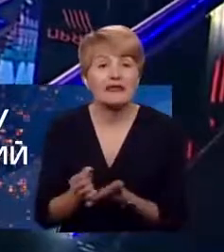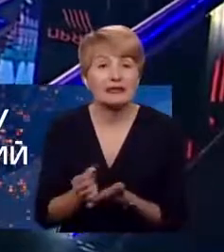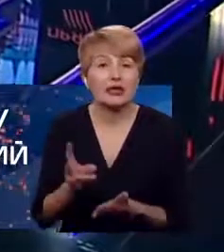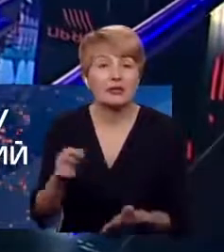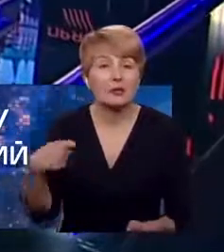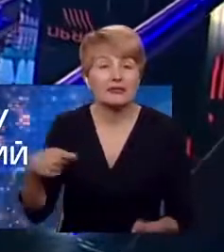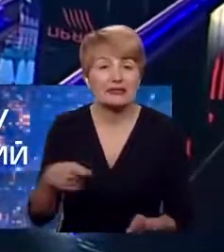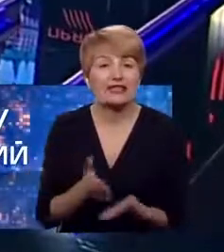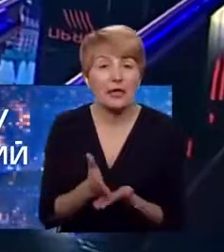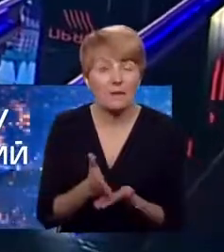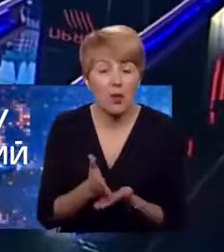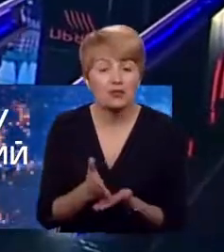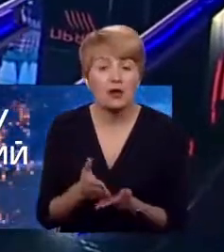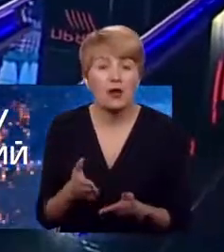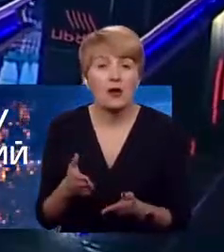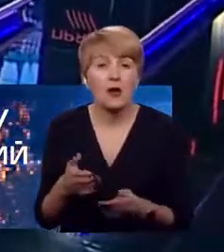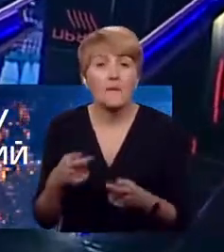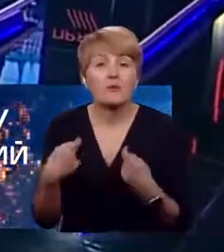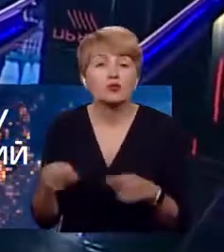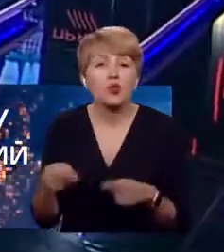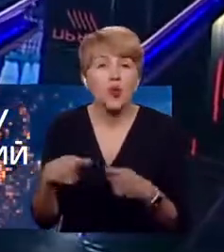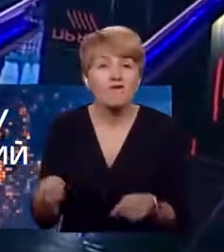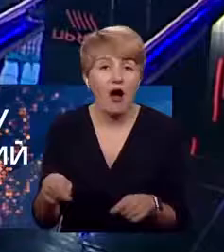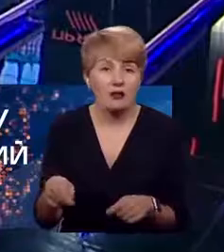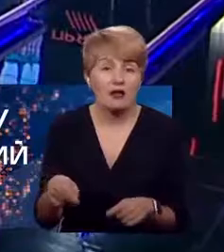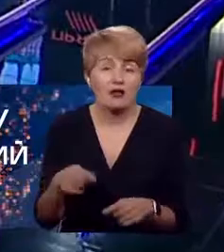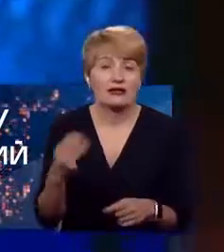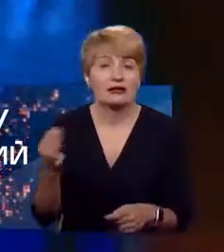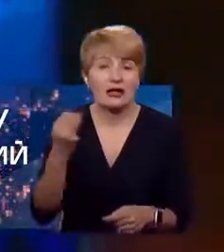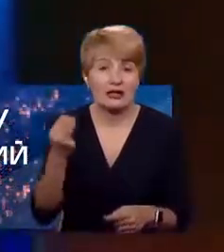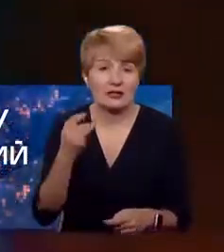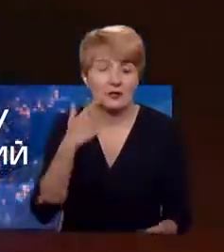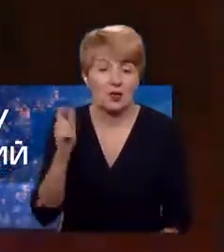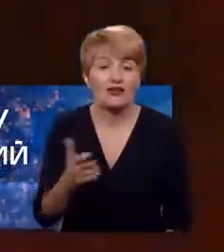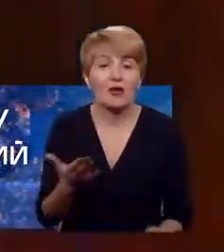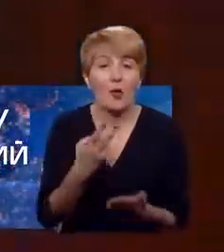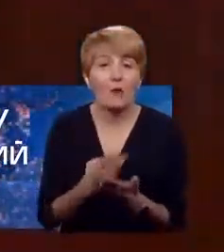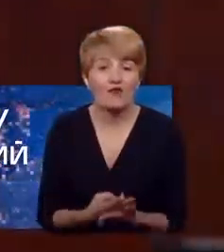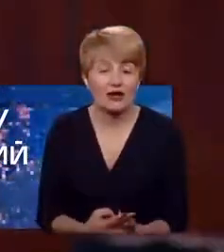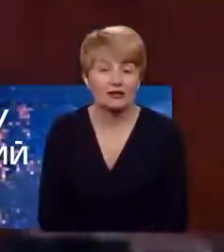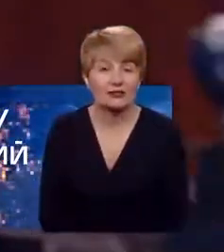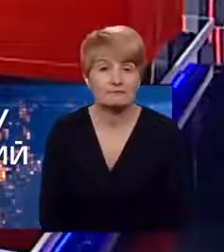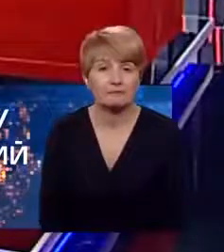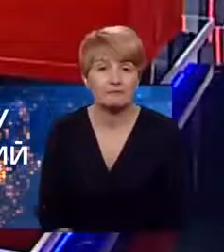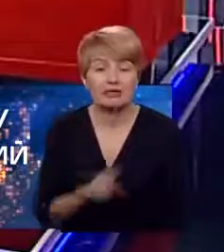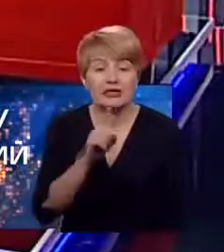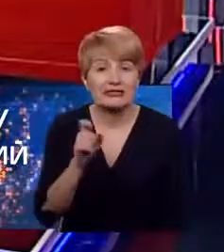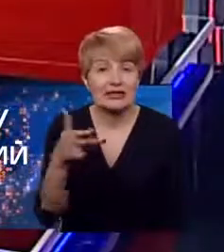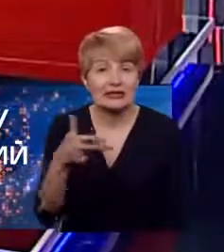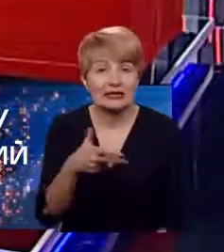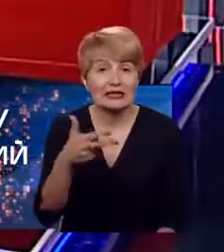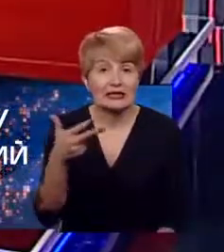пост, проторгувала національними інтересами України. В якому вигляді? За три тижні